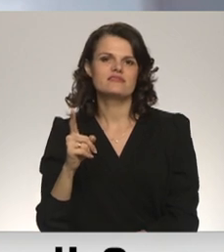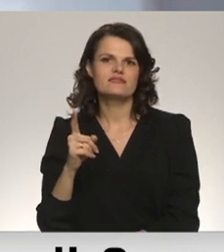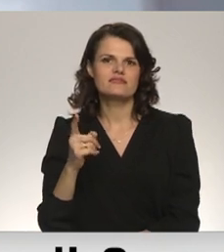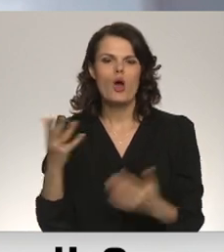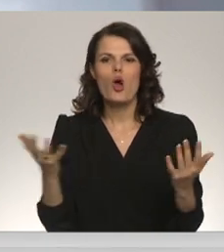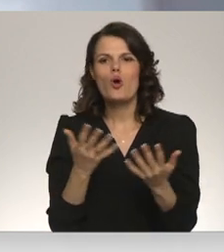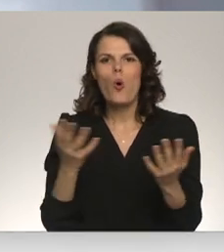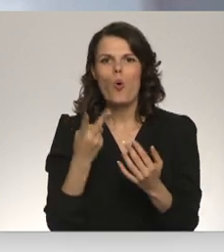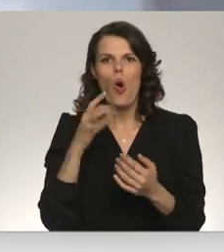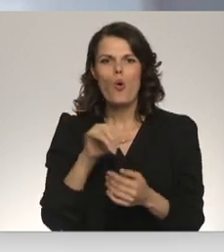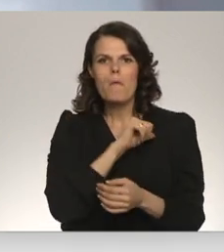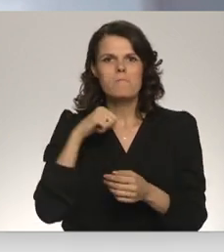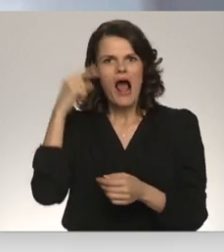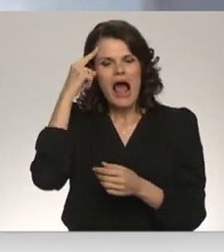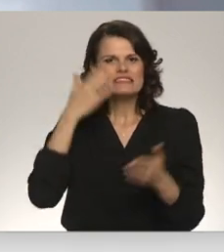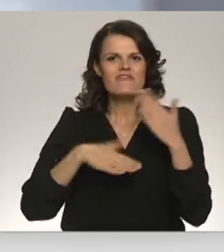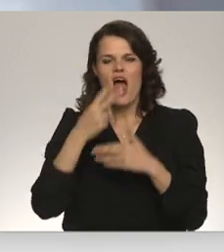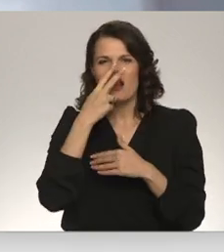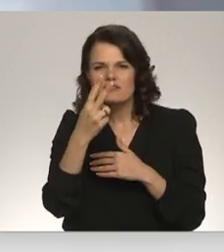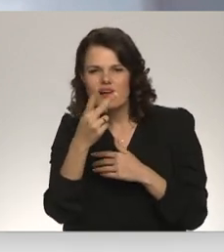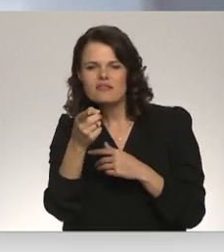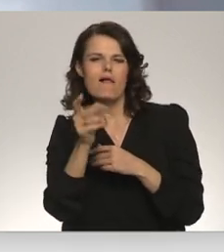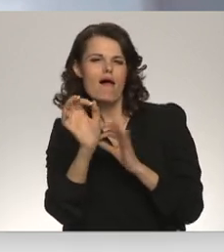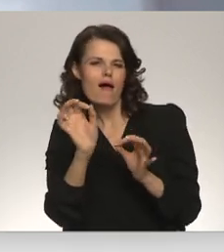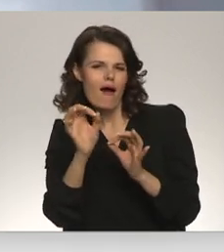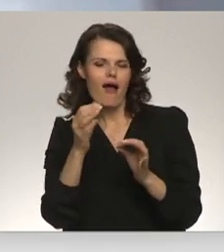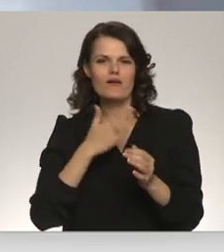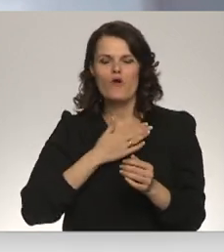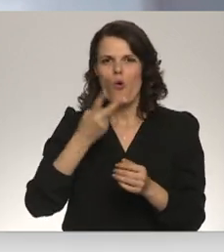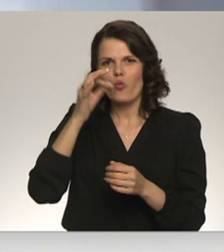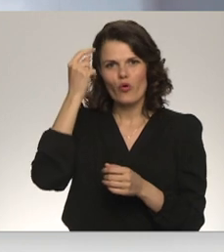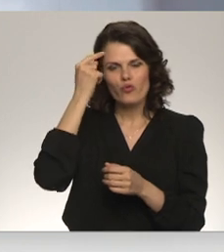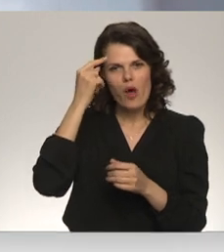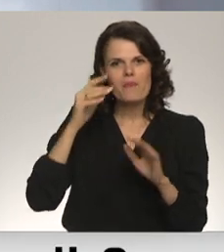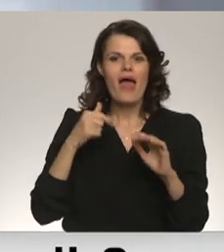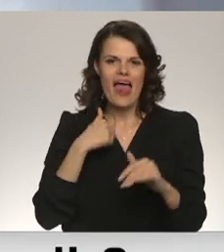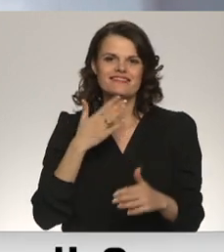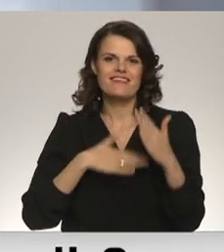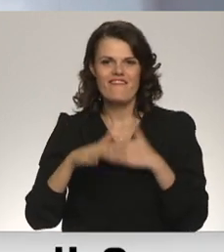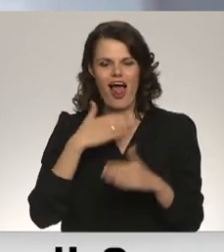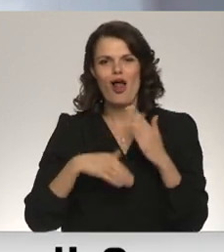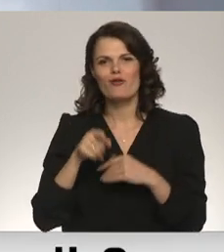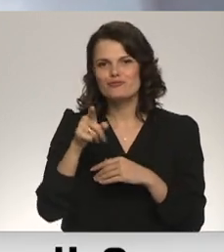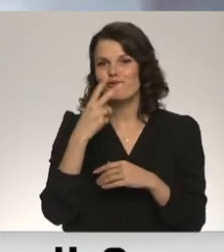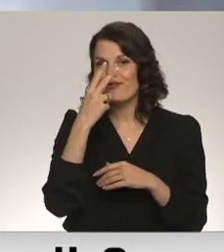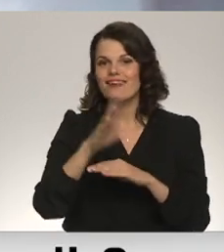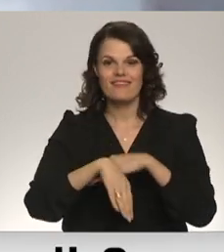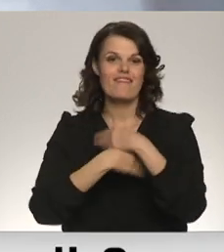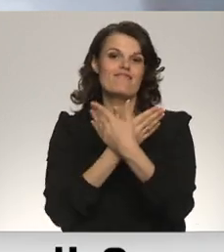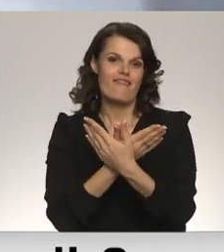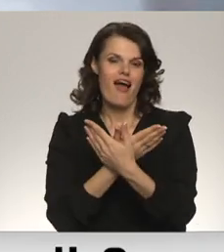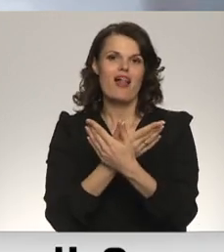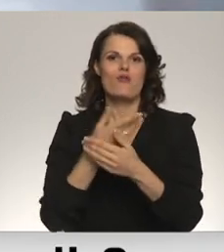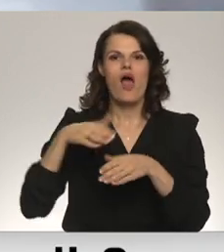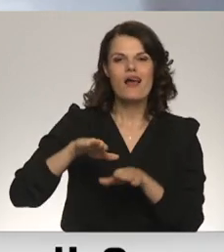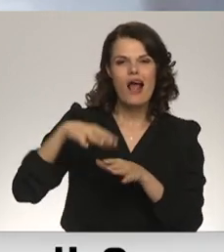kaut ko to, ko viņš redz, tajā saredzēt to sev vēlamo. Nu, es vēlos tajā saredzēt vali,